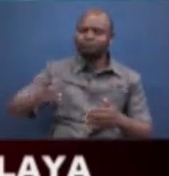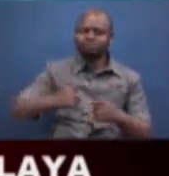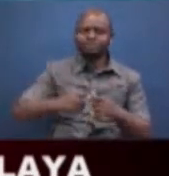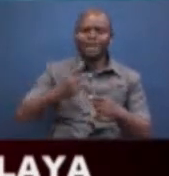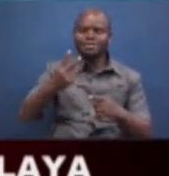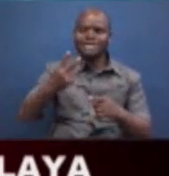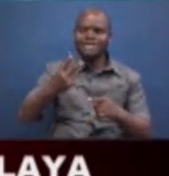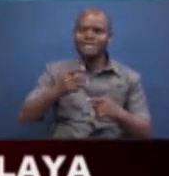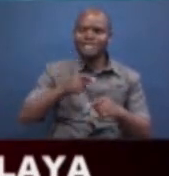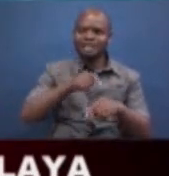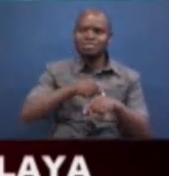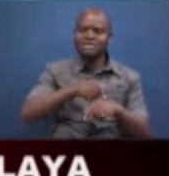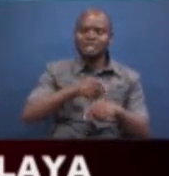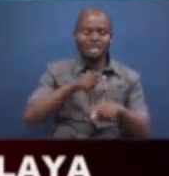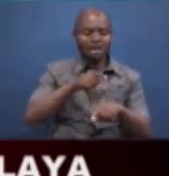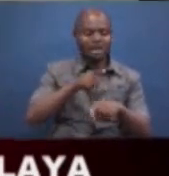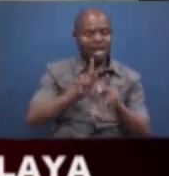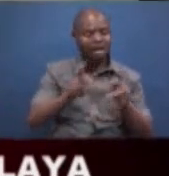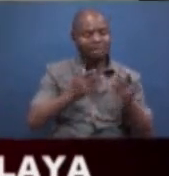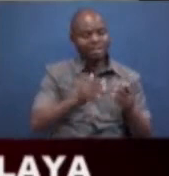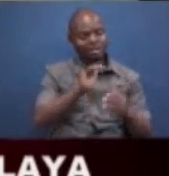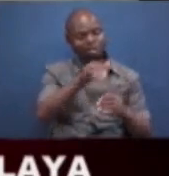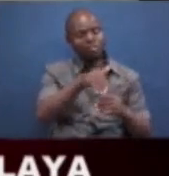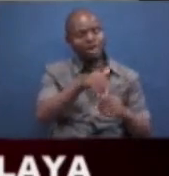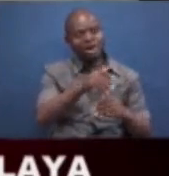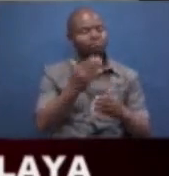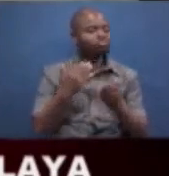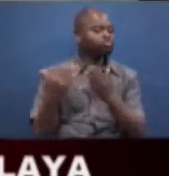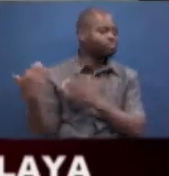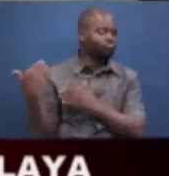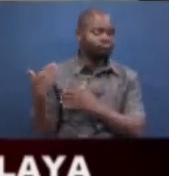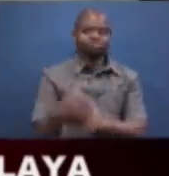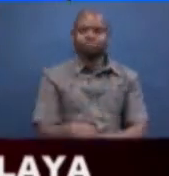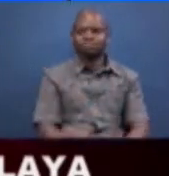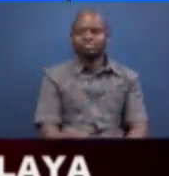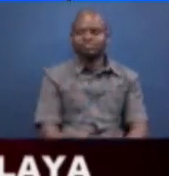mara mbili katika kipindi kama hicho kwa mwaka uliopita.